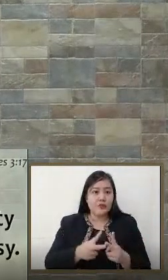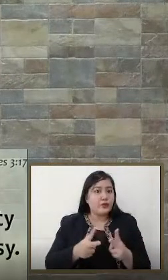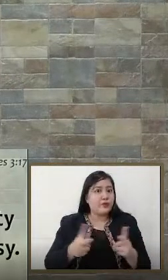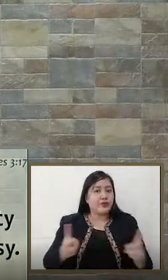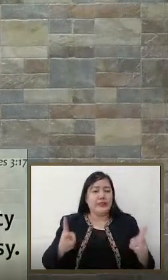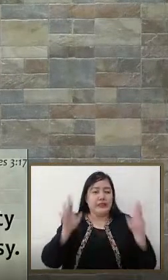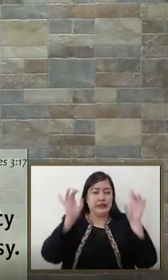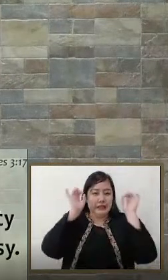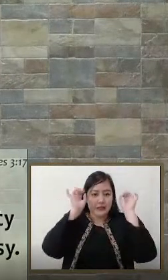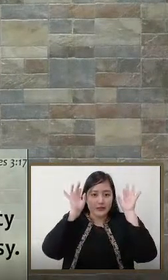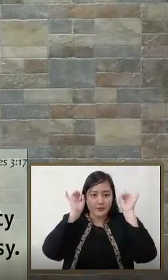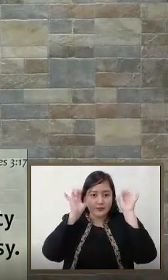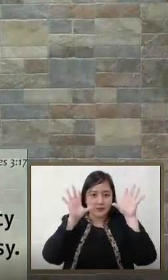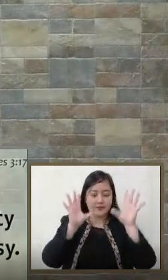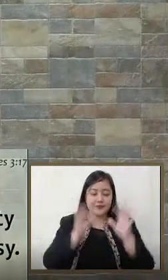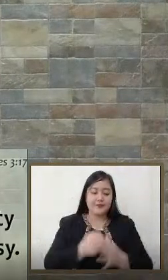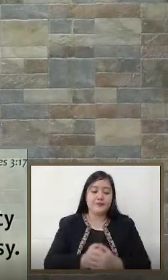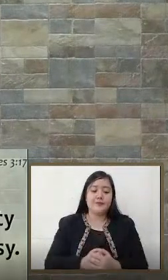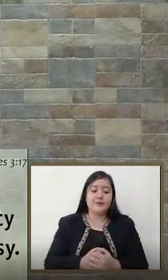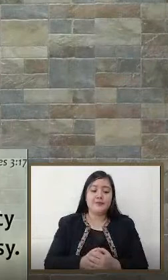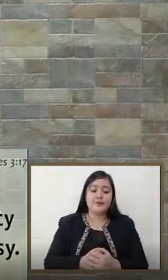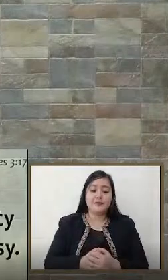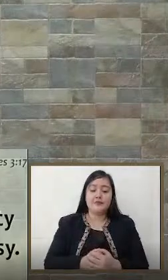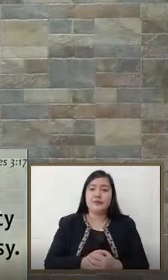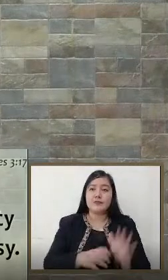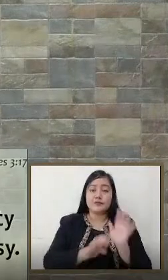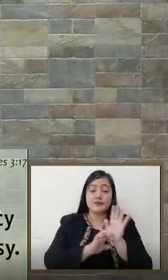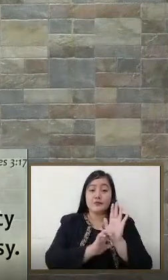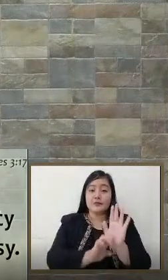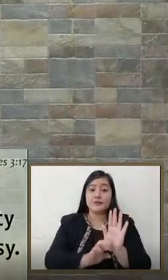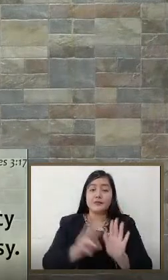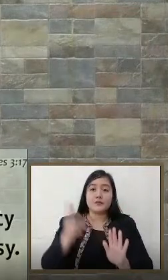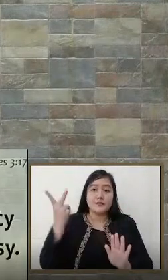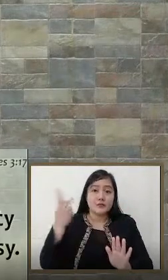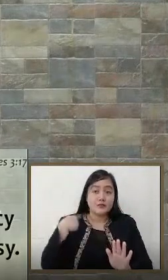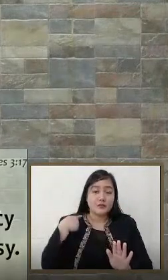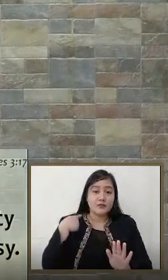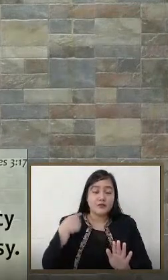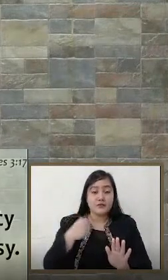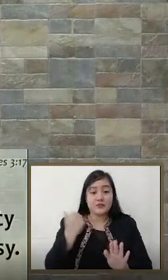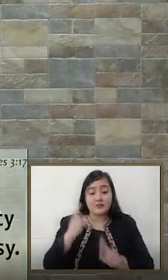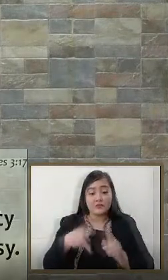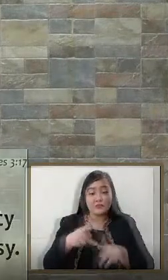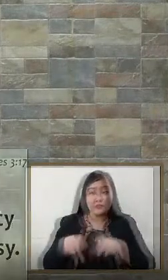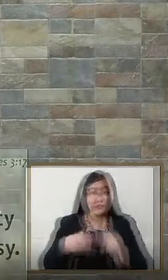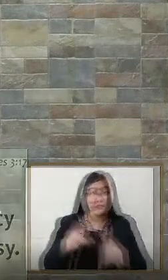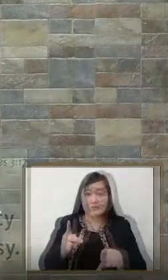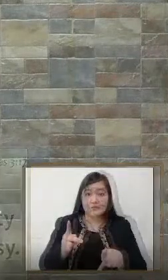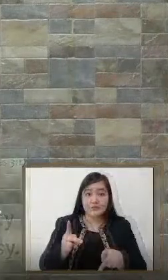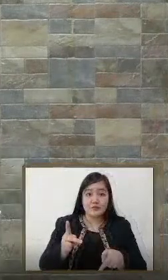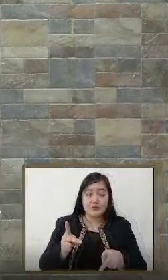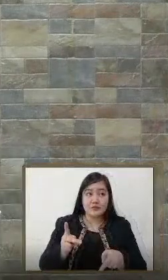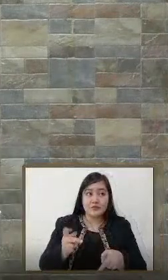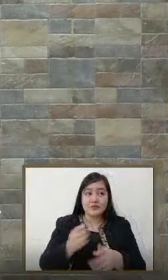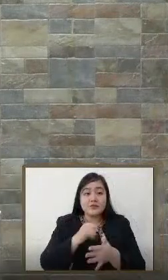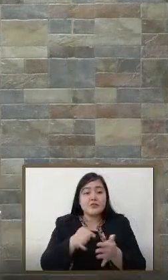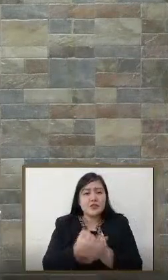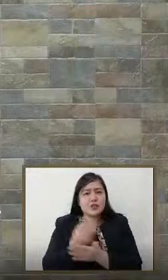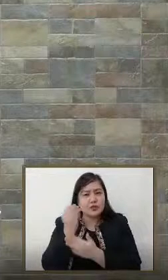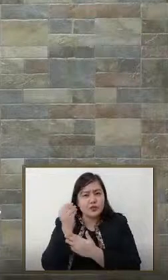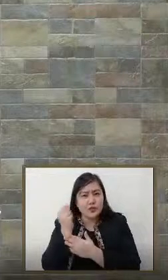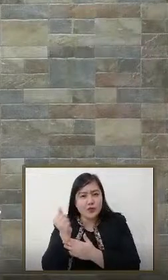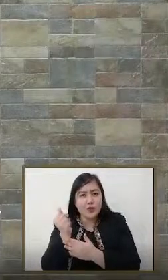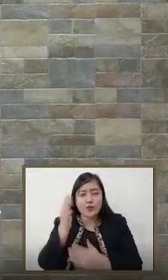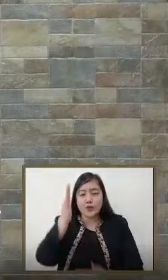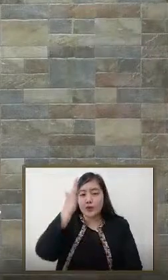dangerous. Diba? Nakakita na kayo ng mga tao na may konting alam. Sinasabi ni Paul, konting